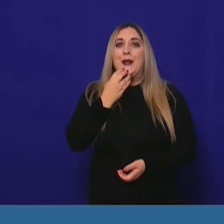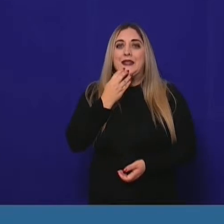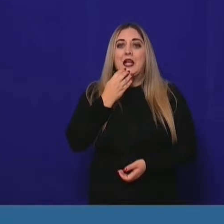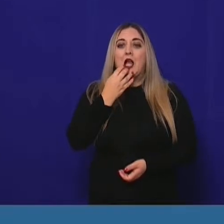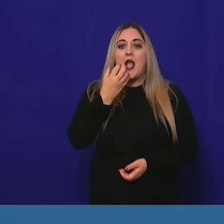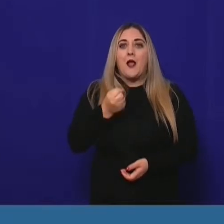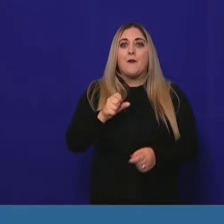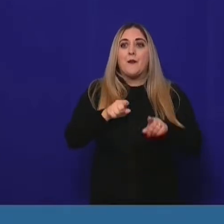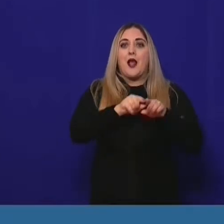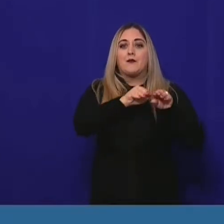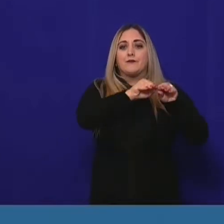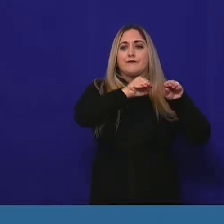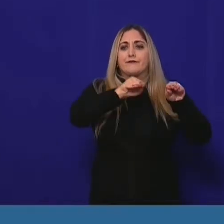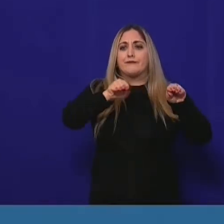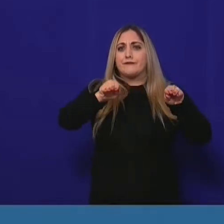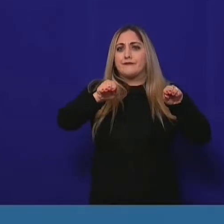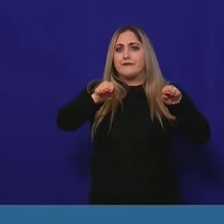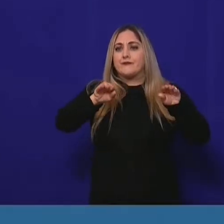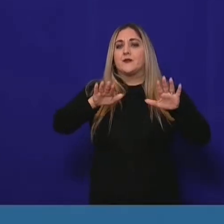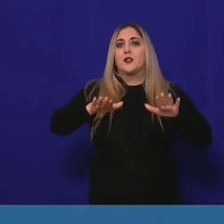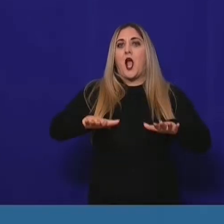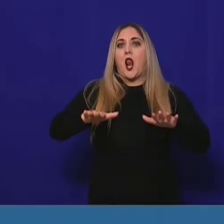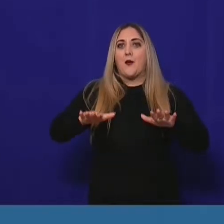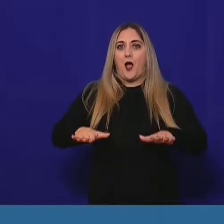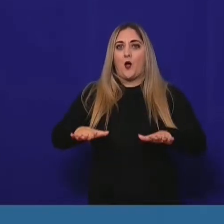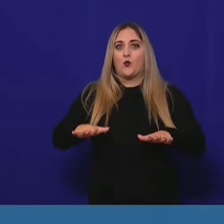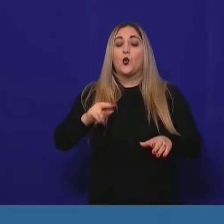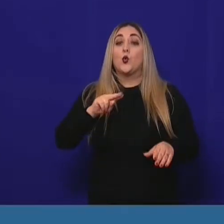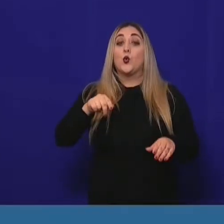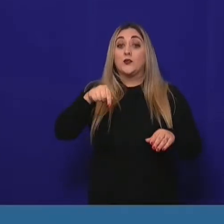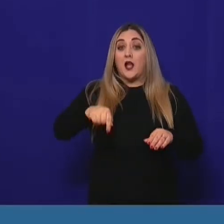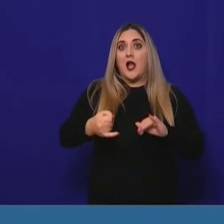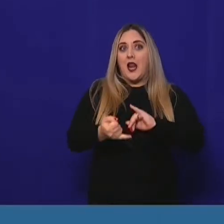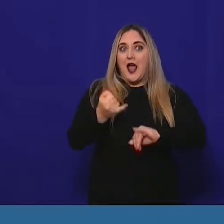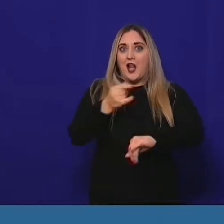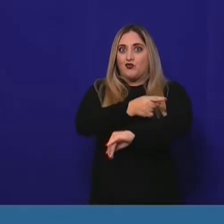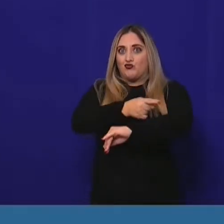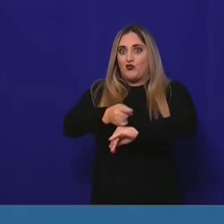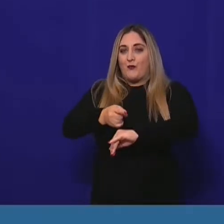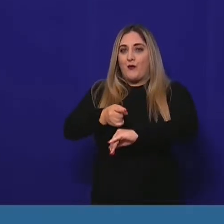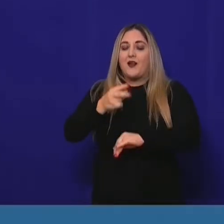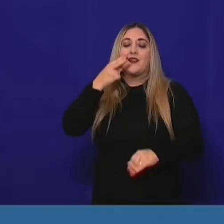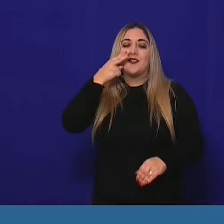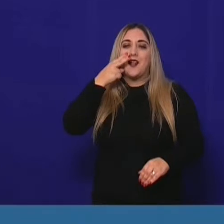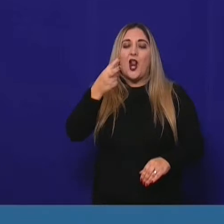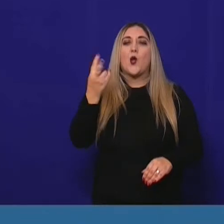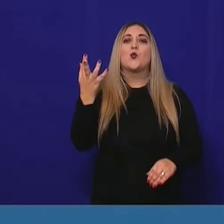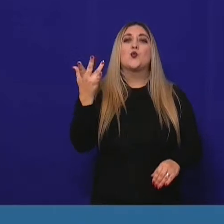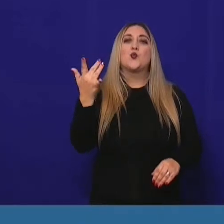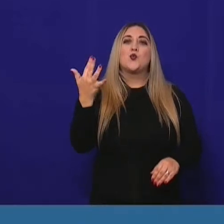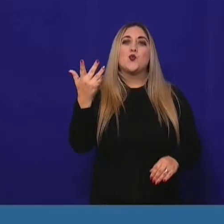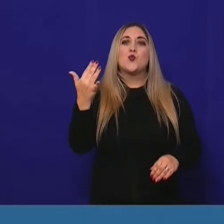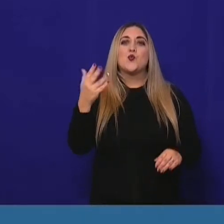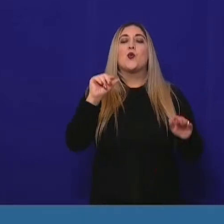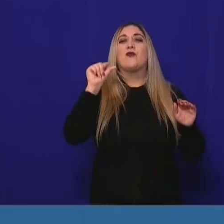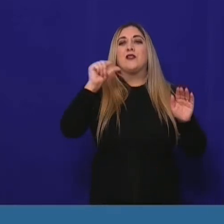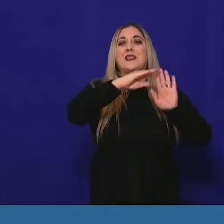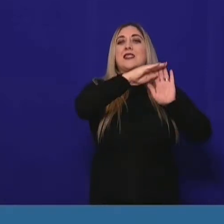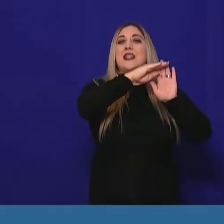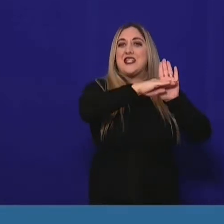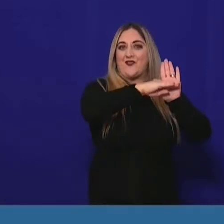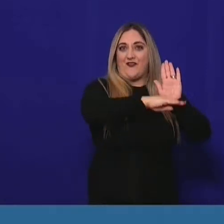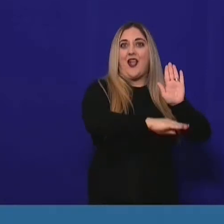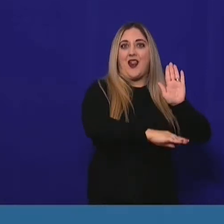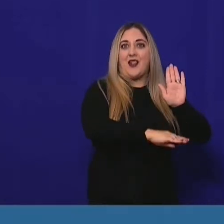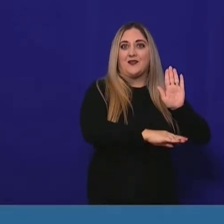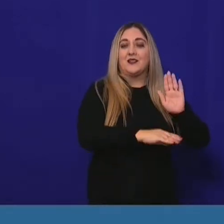kellna stabilità il-każijiet kienu stabbli u dan l-aħħar ġimgħat ukoll din naraw li n-numru ta' każijiet dew niżlin